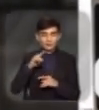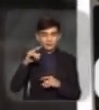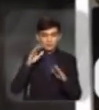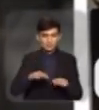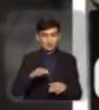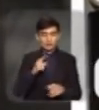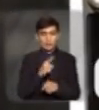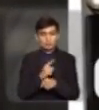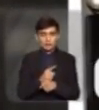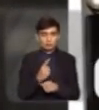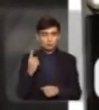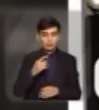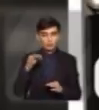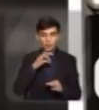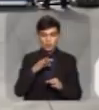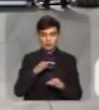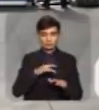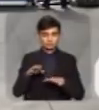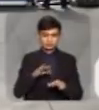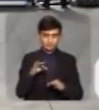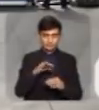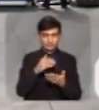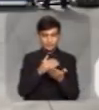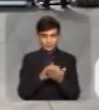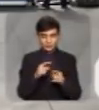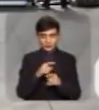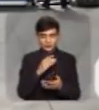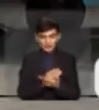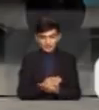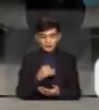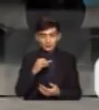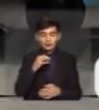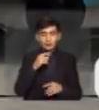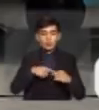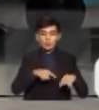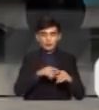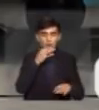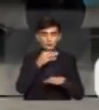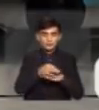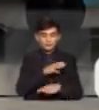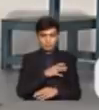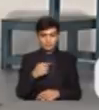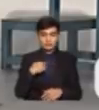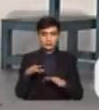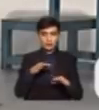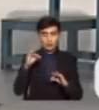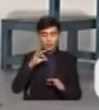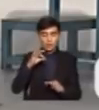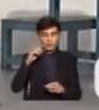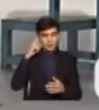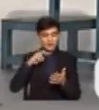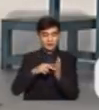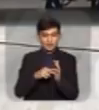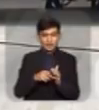прямого запрета на указанные процедуры. По поводу замены агрегата в авиакомпании ответили, что делают это из-за политики таможенных